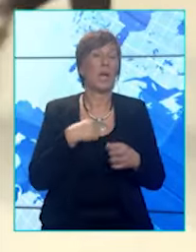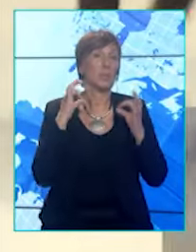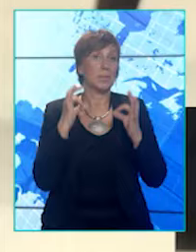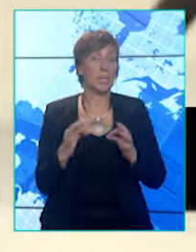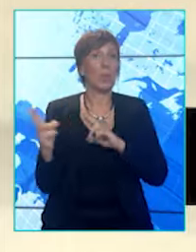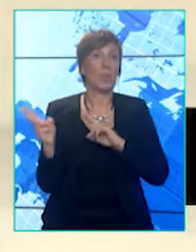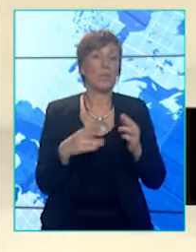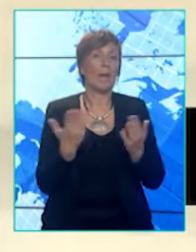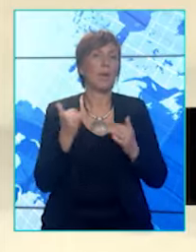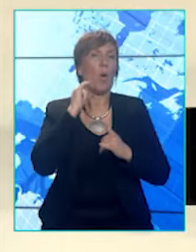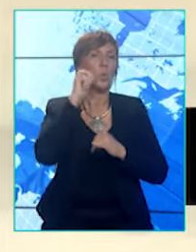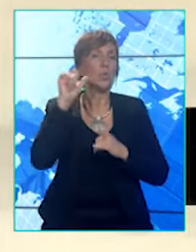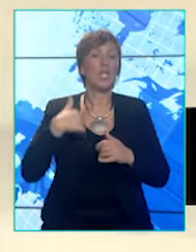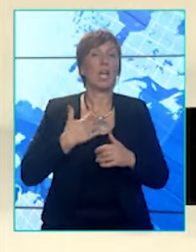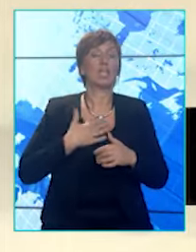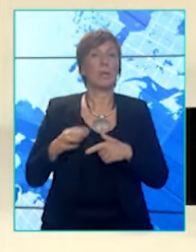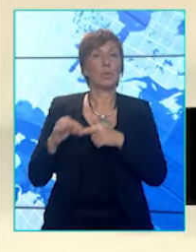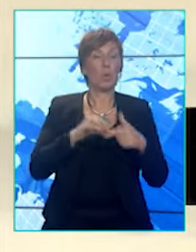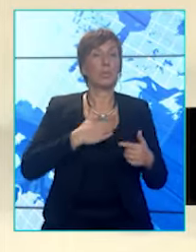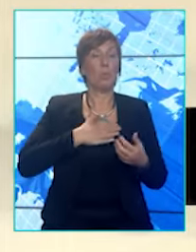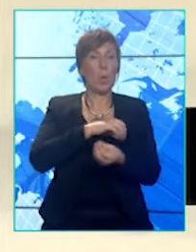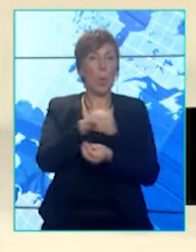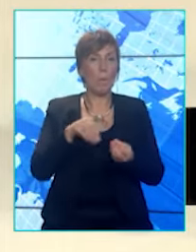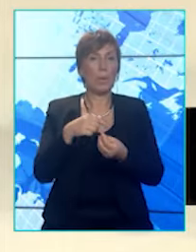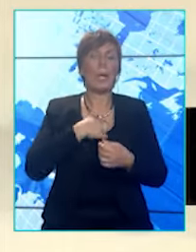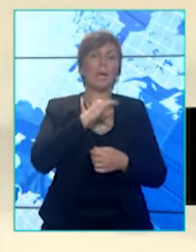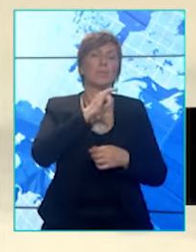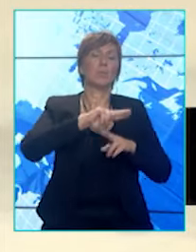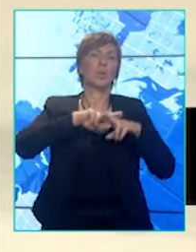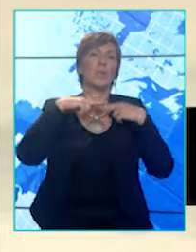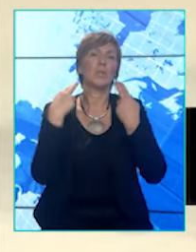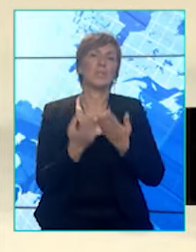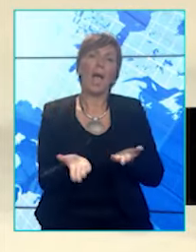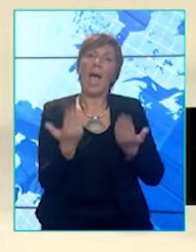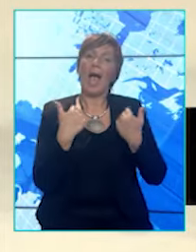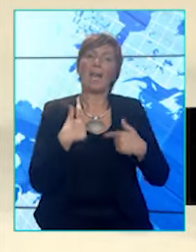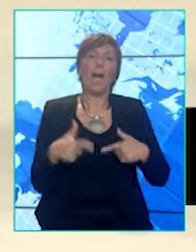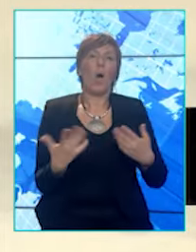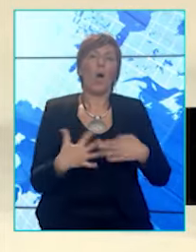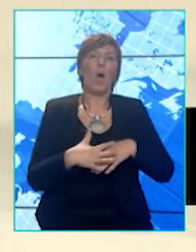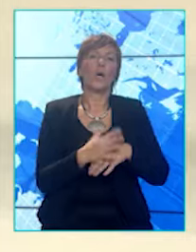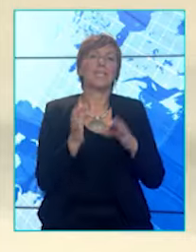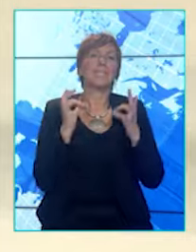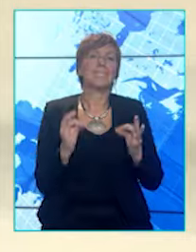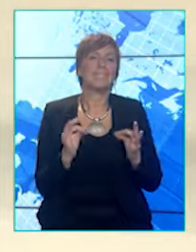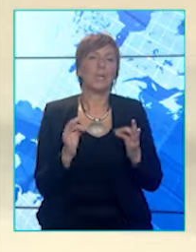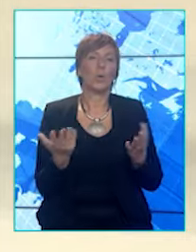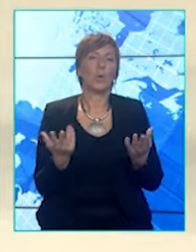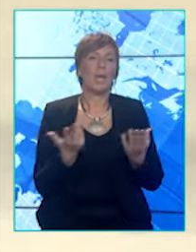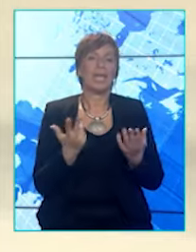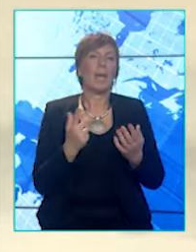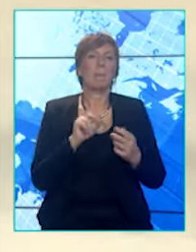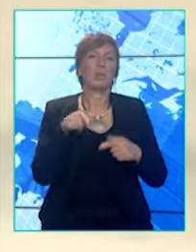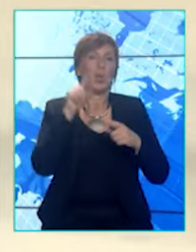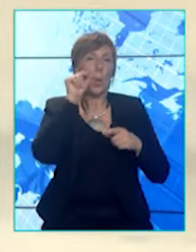Sigurno ću se vratiti kao turist. Želim dovesti svoju porodicu. Putovao sam širom svijeta, ali rijetko se gdje osjećate sigurno i dobrodošli. Nebitno